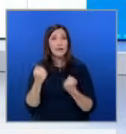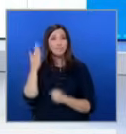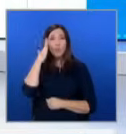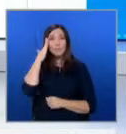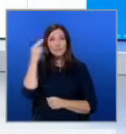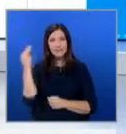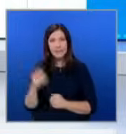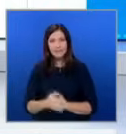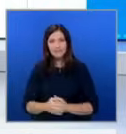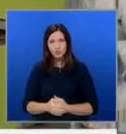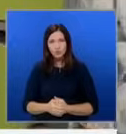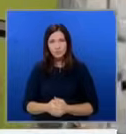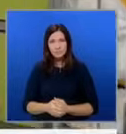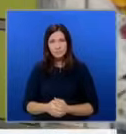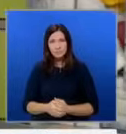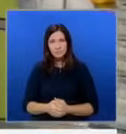министерство.